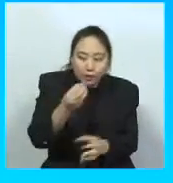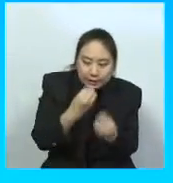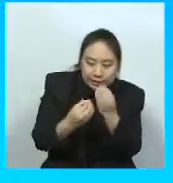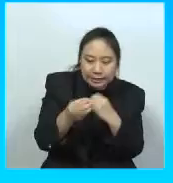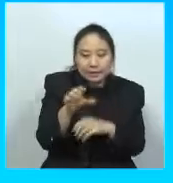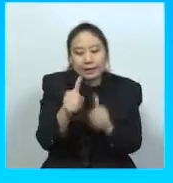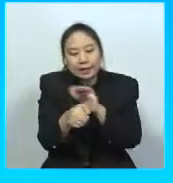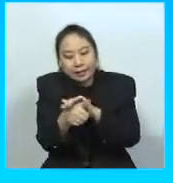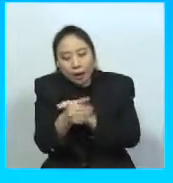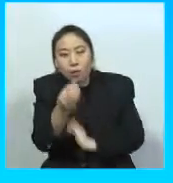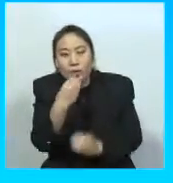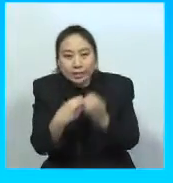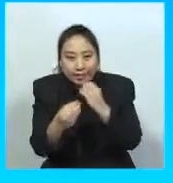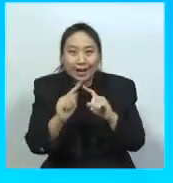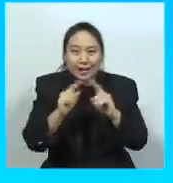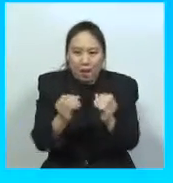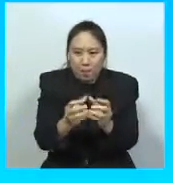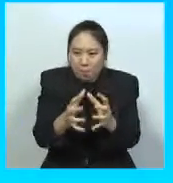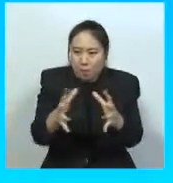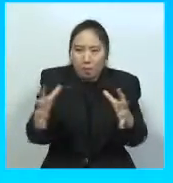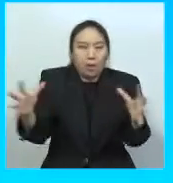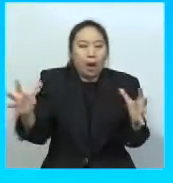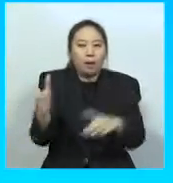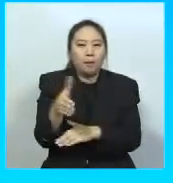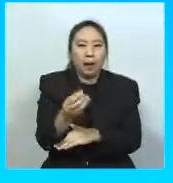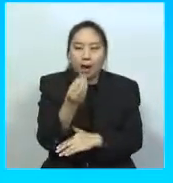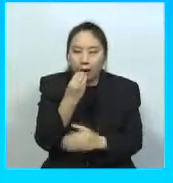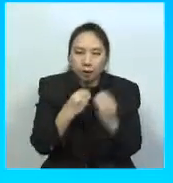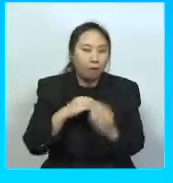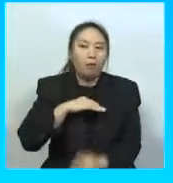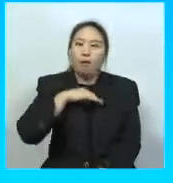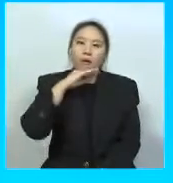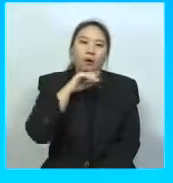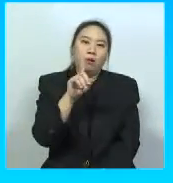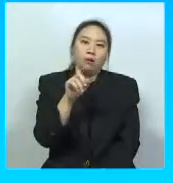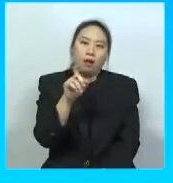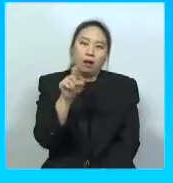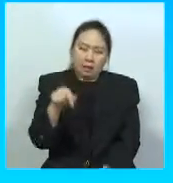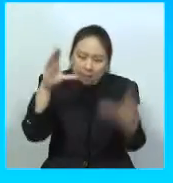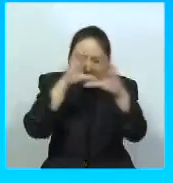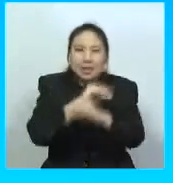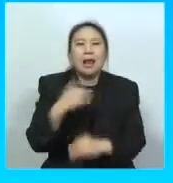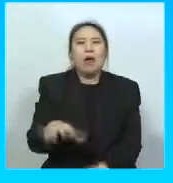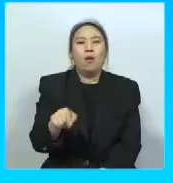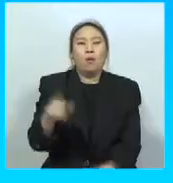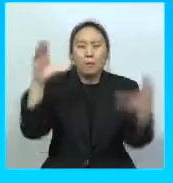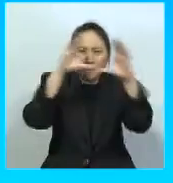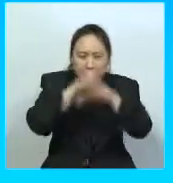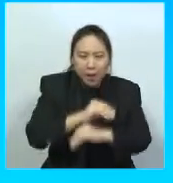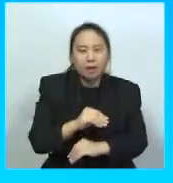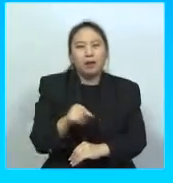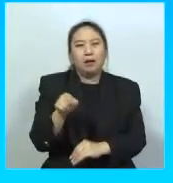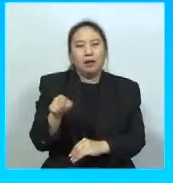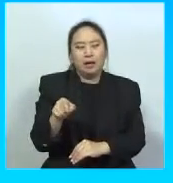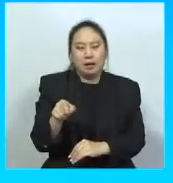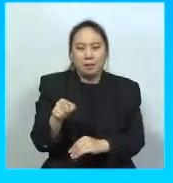สัตว์ที่อยู่ในน้ำแต่บางทีพอมากเกินไปคือปลาเขาก็กินไม่ไหว แล้วกลางคืนแล้วด้วย ใช่พอกลางคืนแล้วมันกลาย